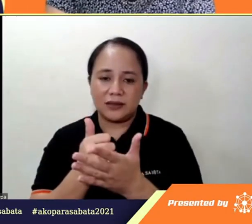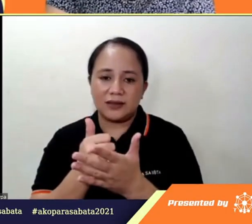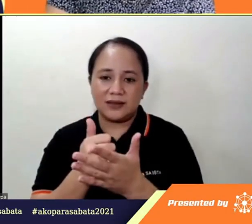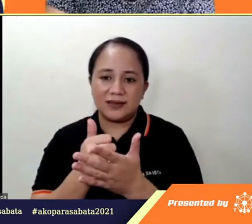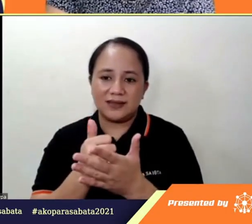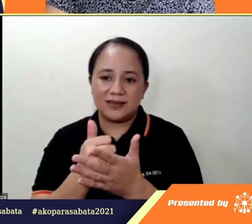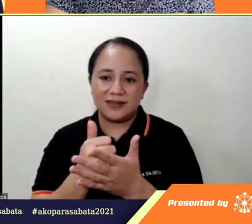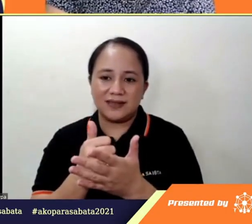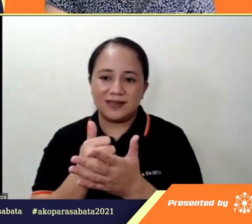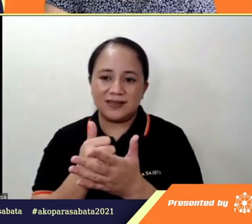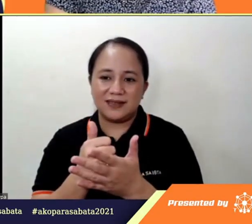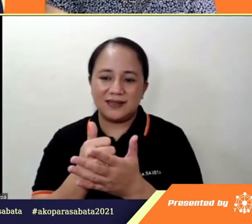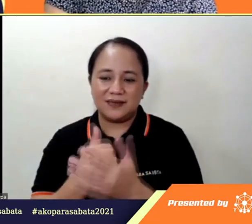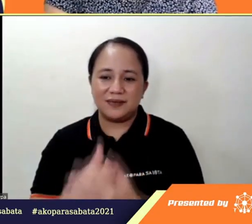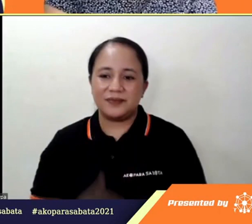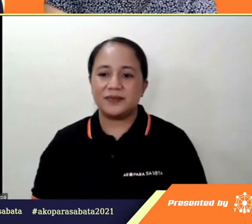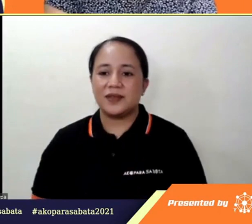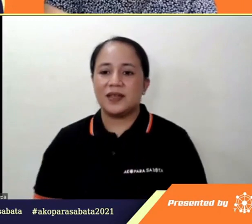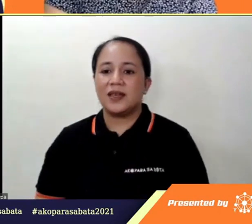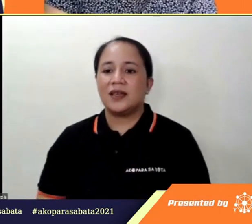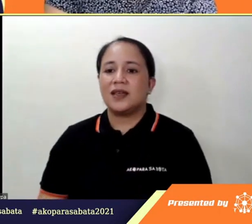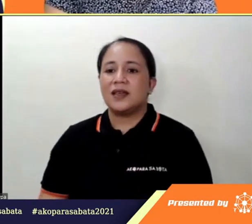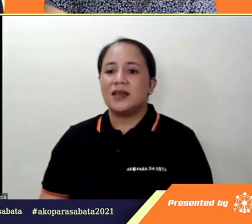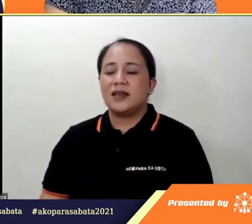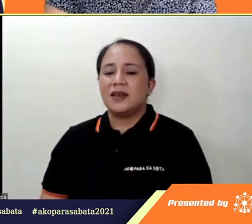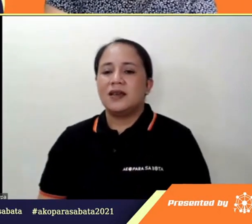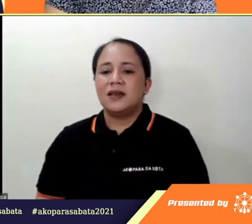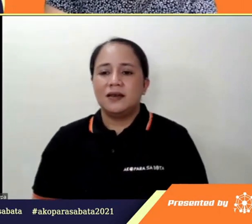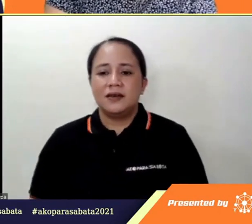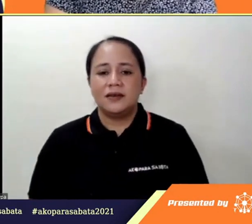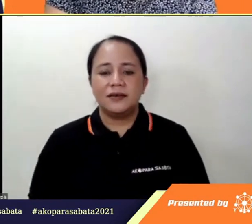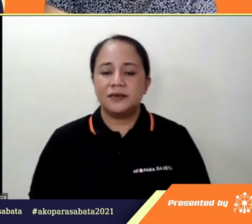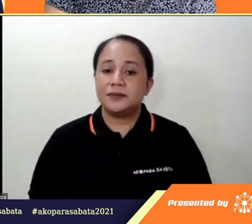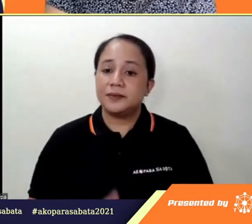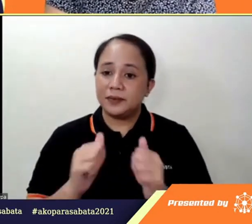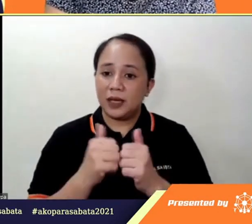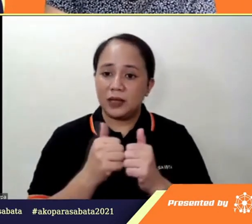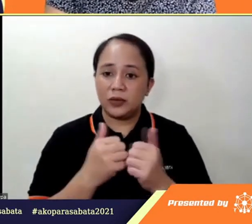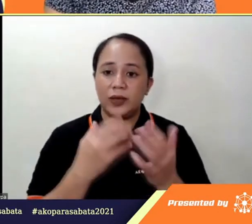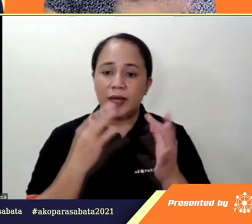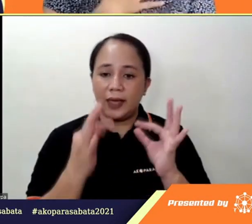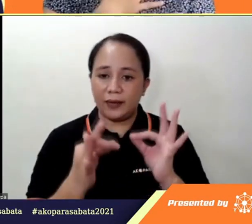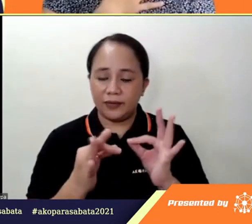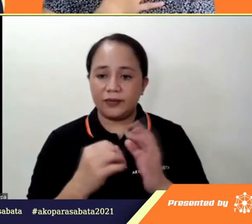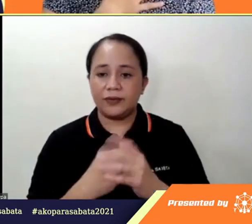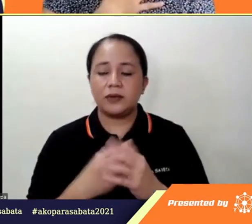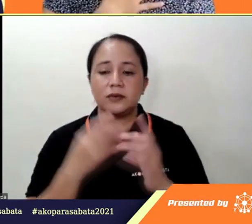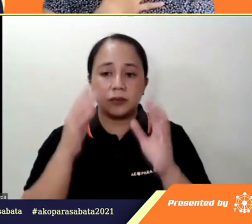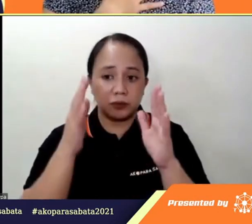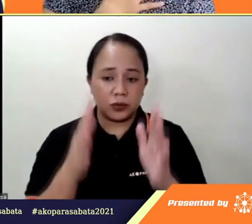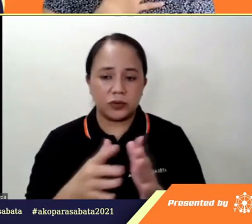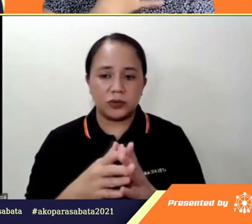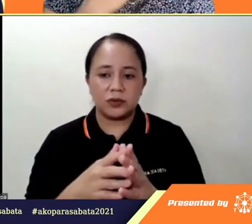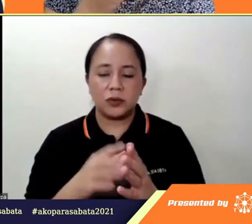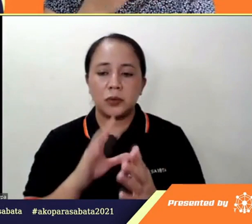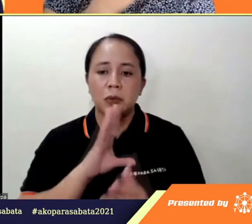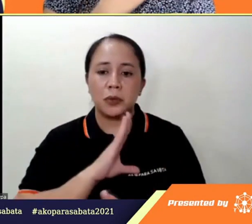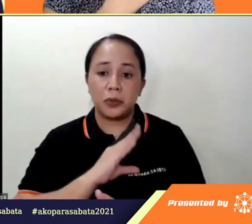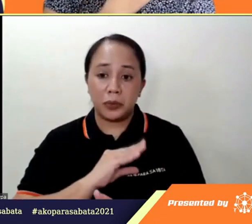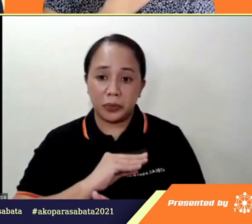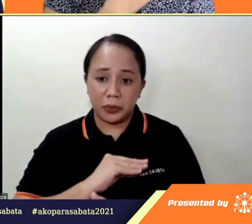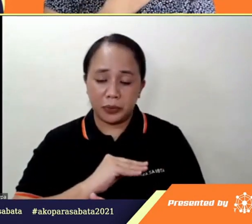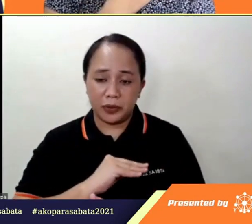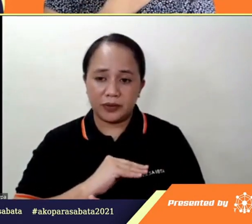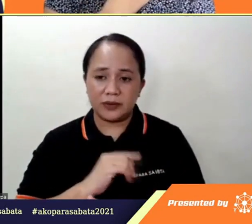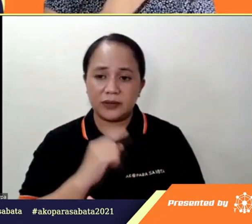nakakahiyang humingi ng tulong. Alright. Paano naman daw yung mga tao na siguro mababa yung self-esteem niya. Ito yung tanong